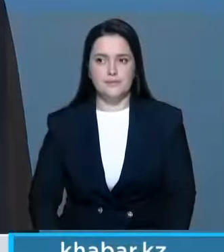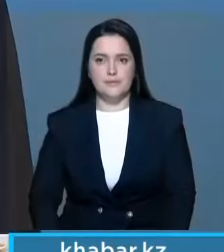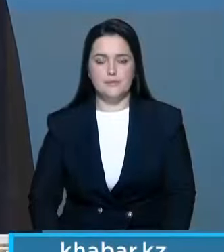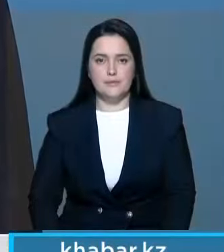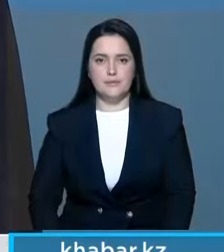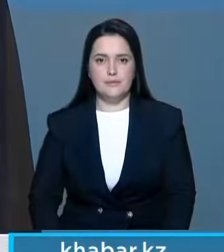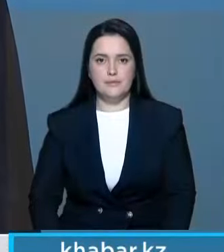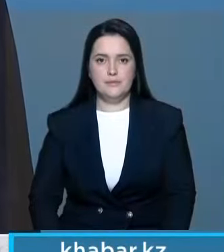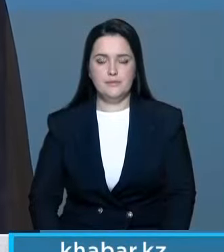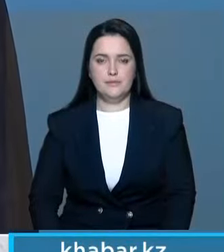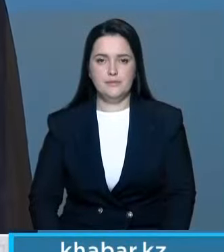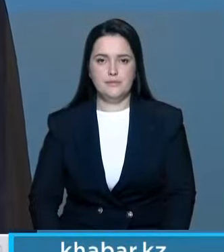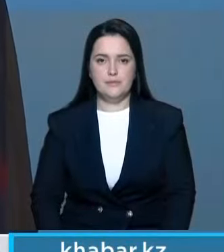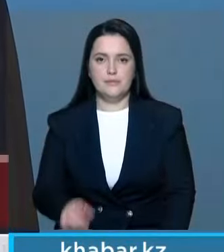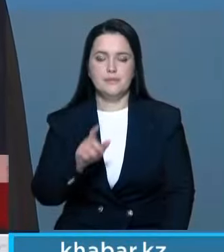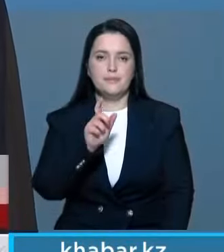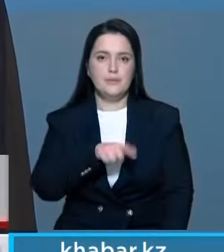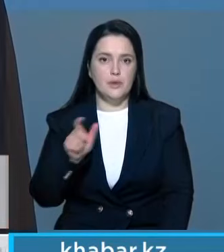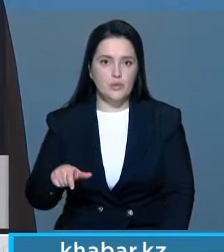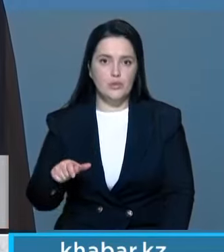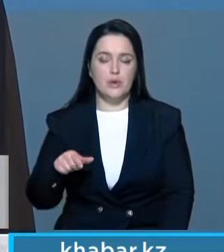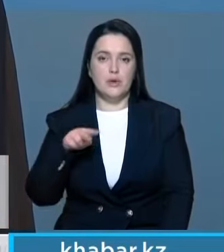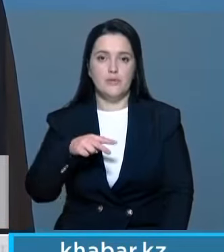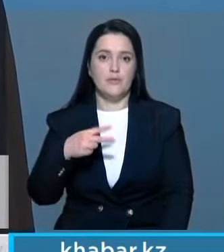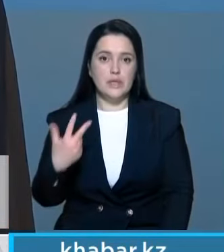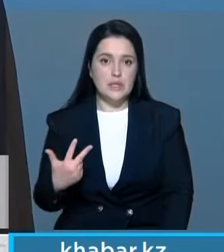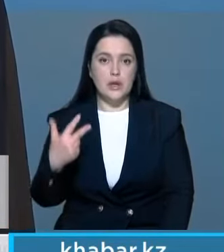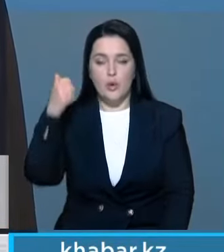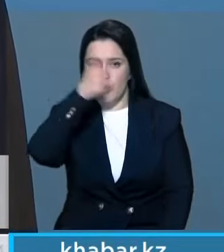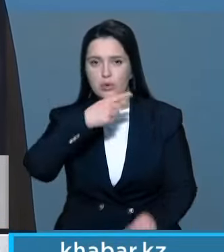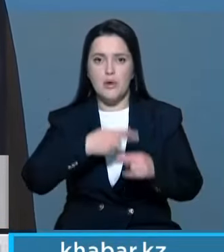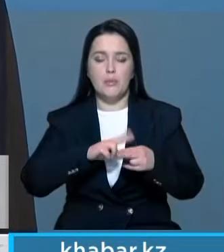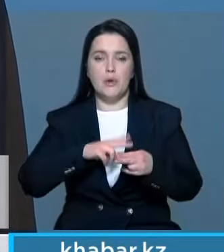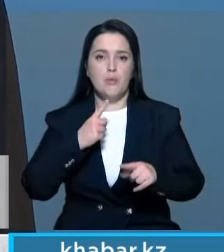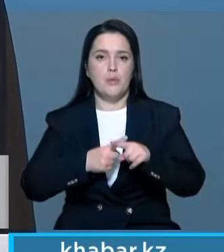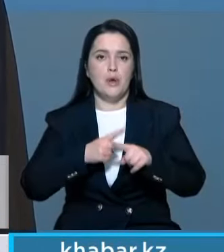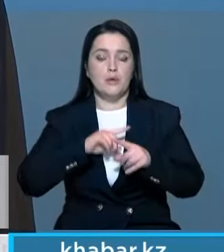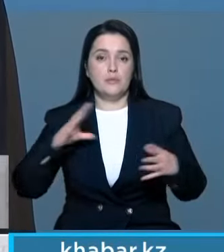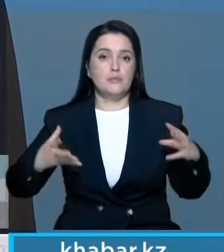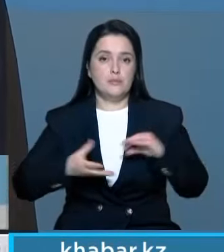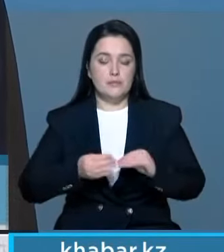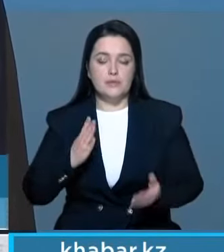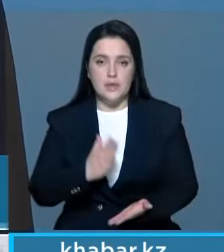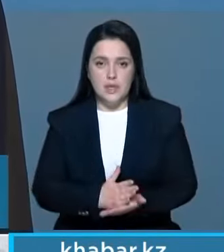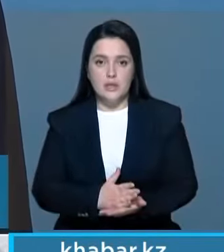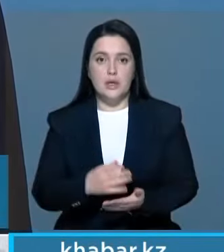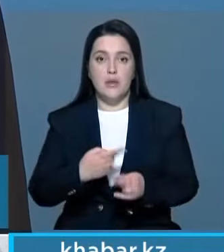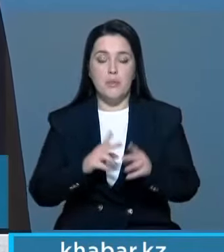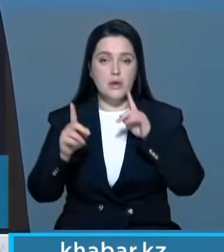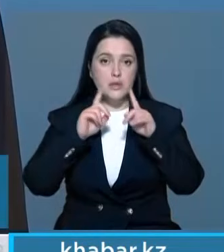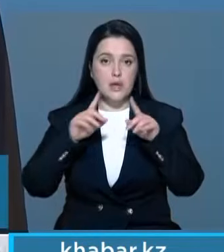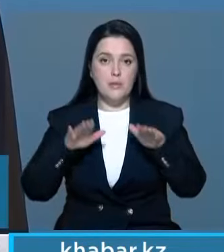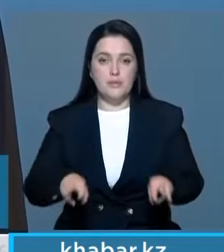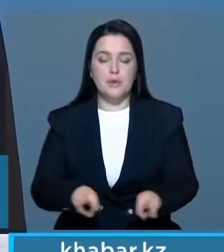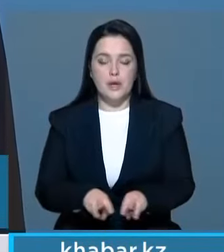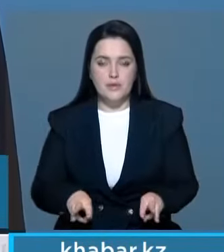задач 2023 года показывают положительную динамику по всем ключевым показателям На расширенном заседании